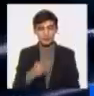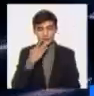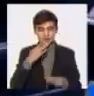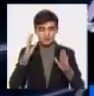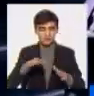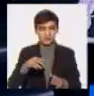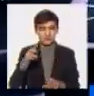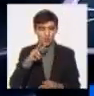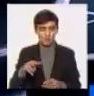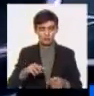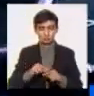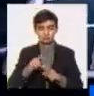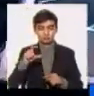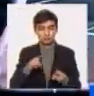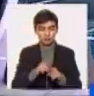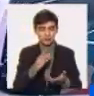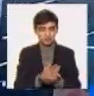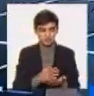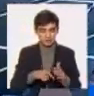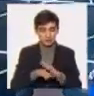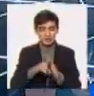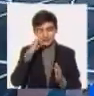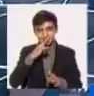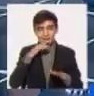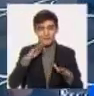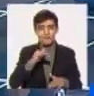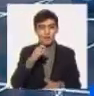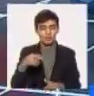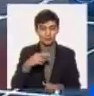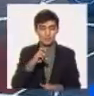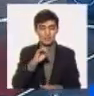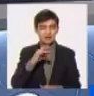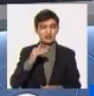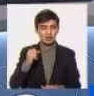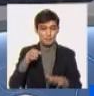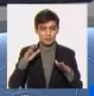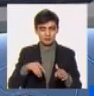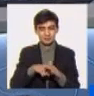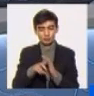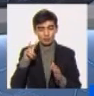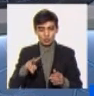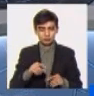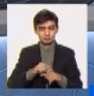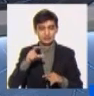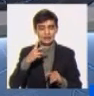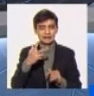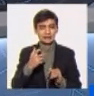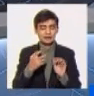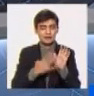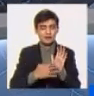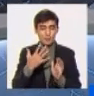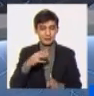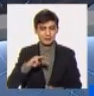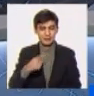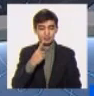Американская валюта продолжает расти в цене. Сегодня на казахстанской фондовой бирже курс закрепился на отметке почти 395 тенге